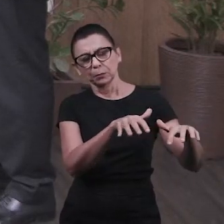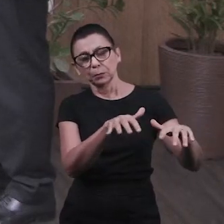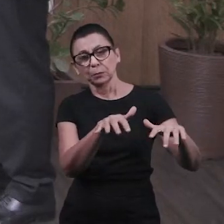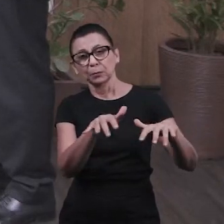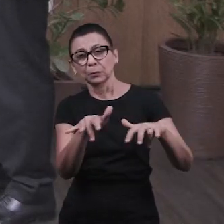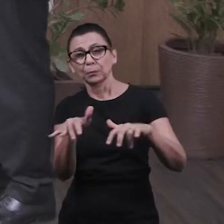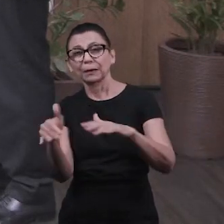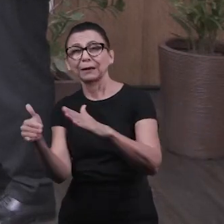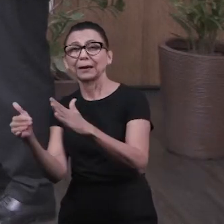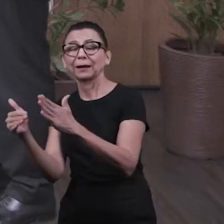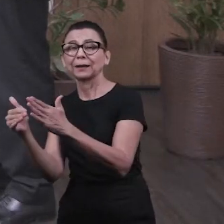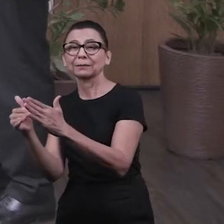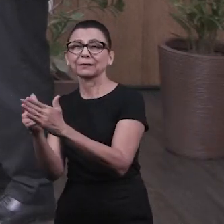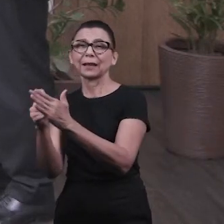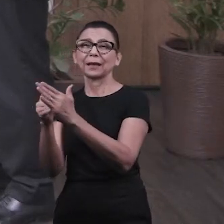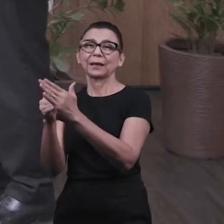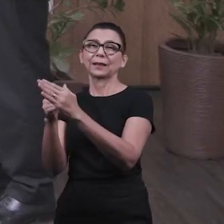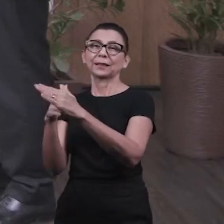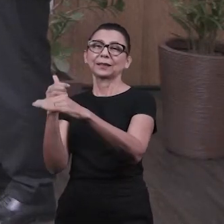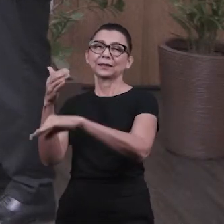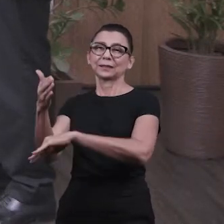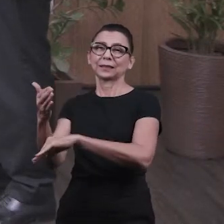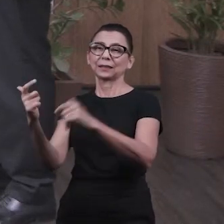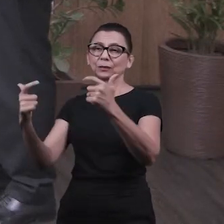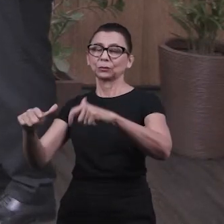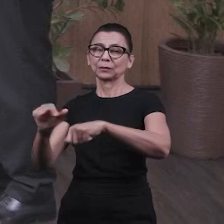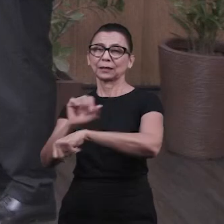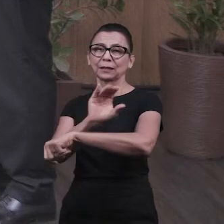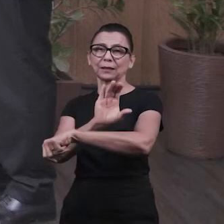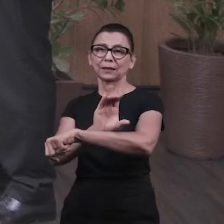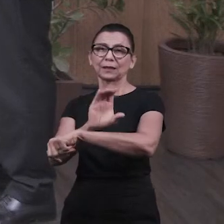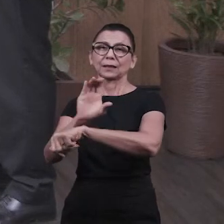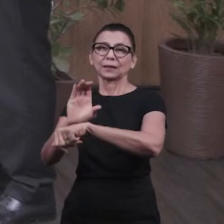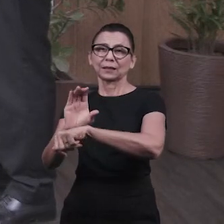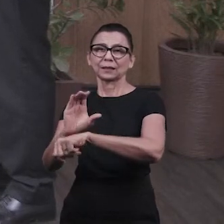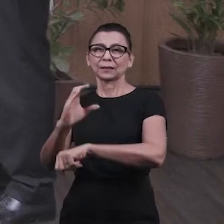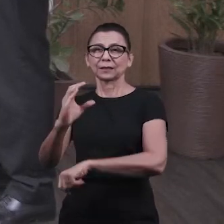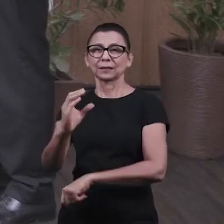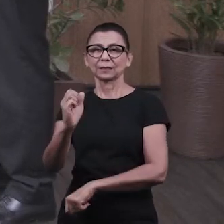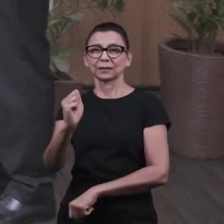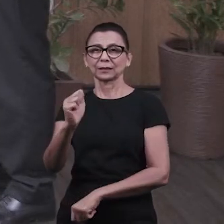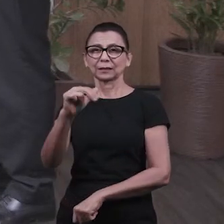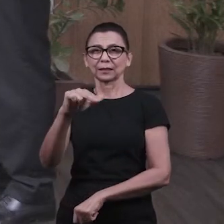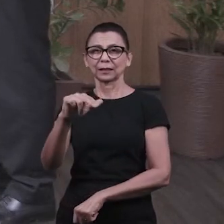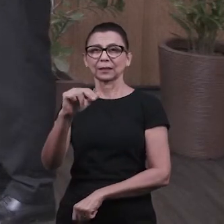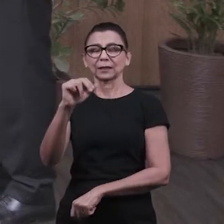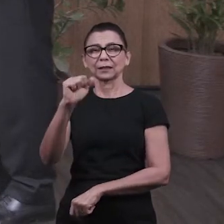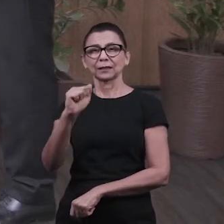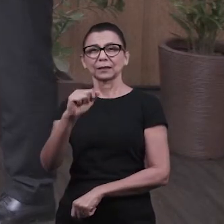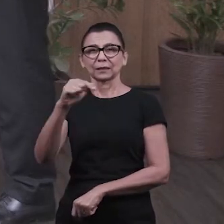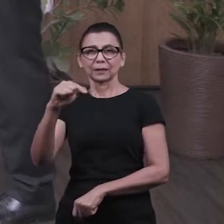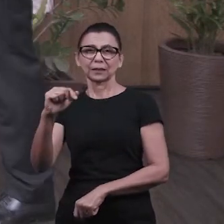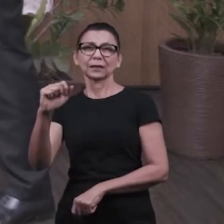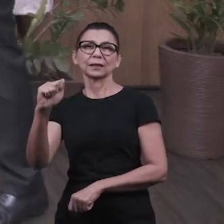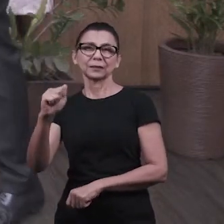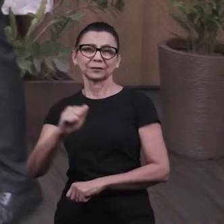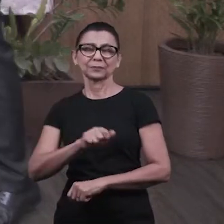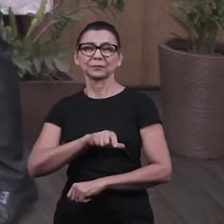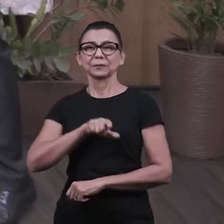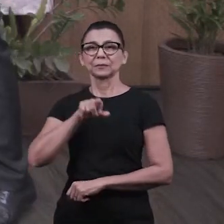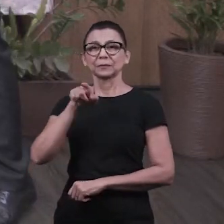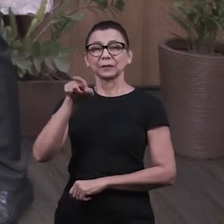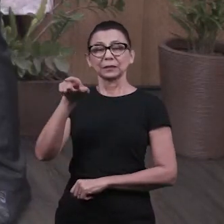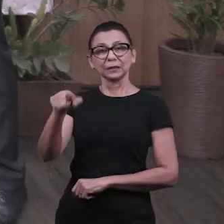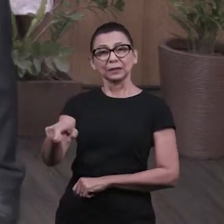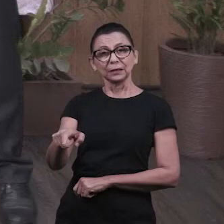où ils ont eu la merveilleuse, glorieuse expérience des chutes des murailles de Jéricho.